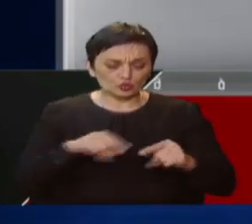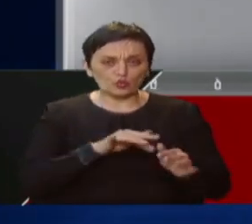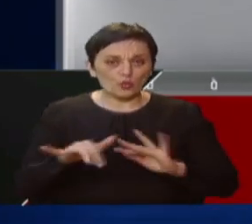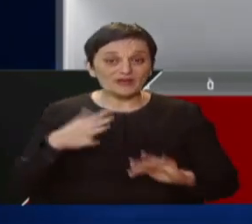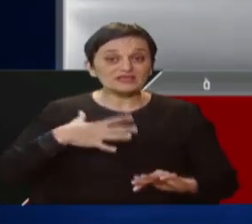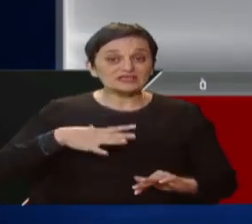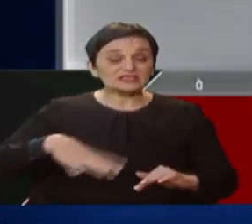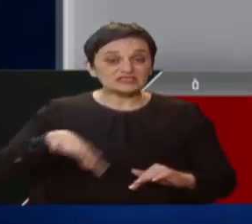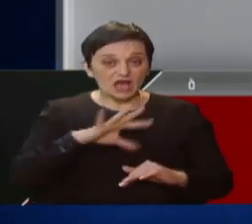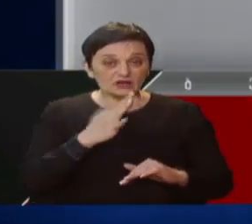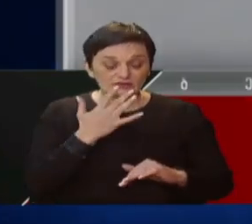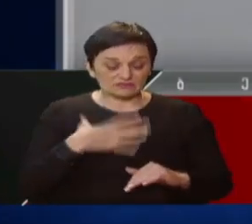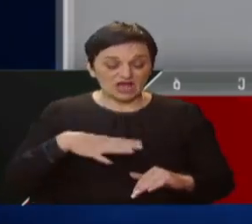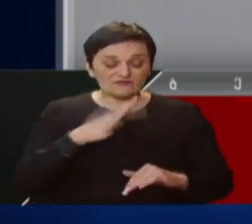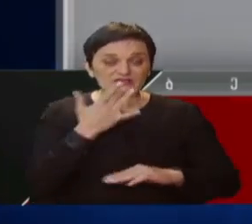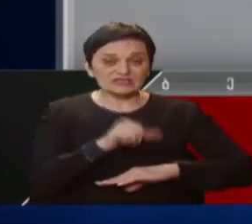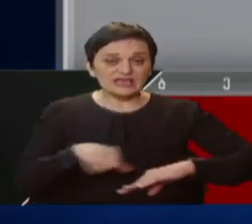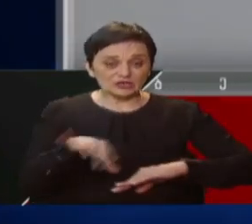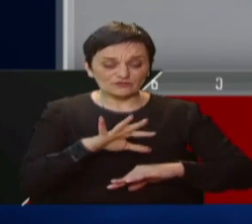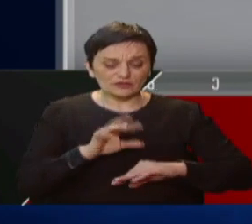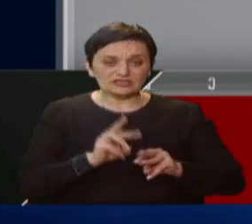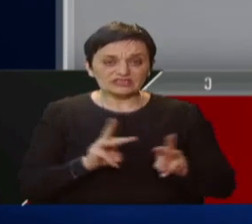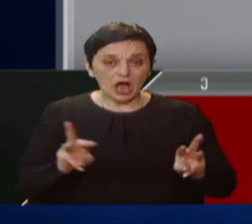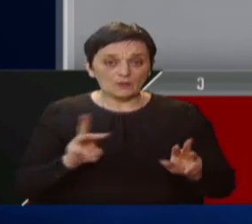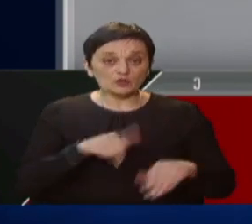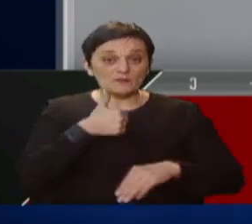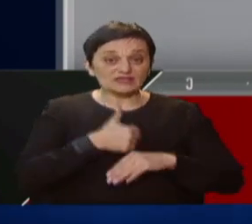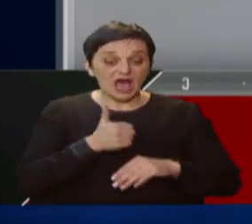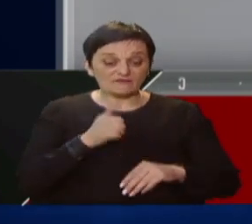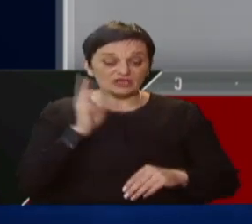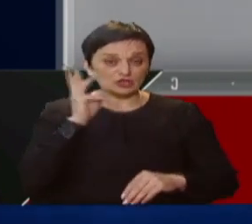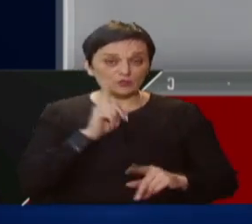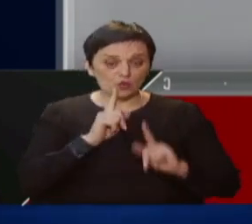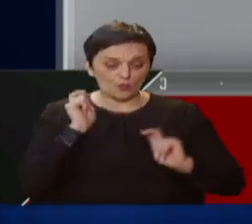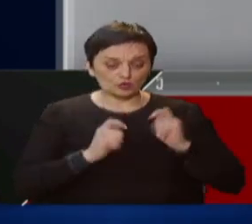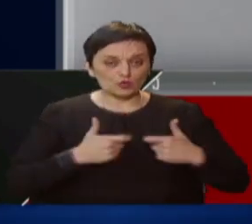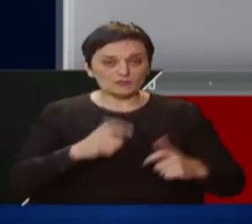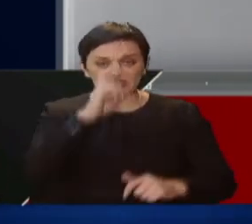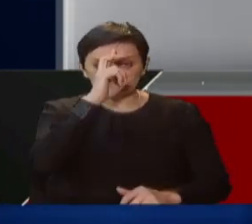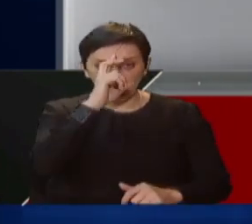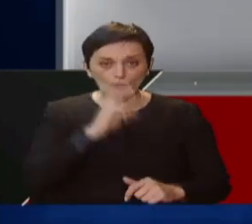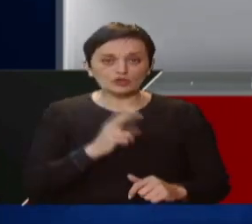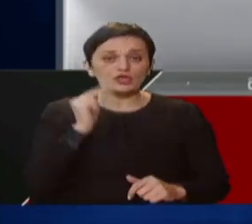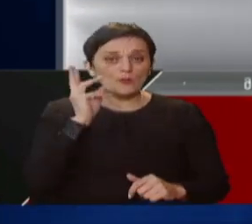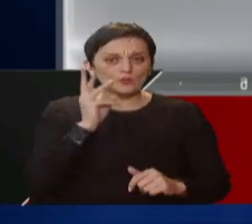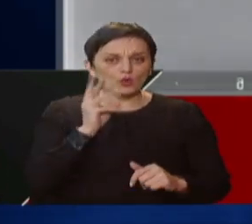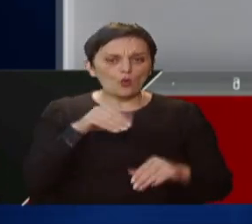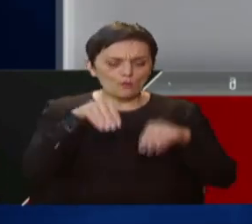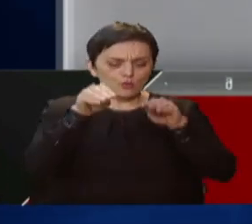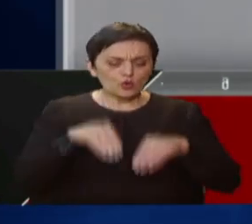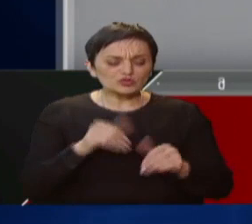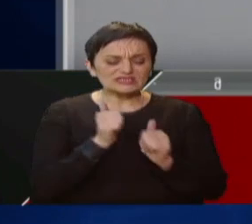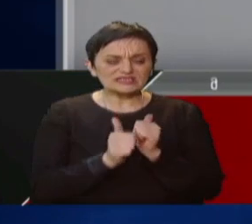საქართველოს საგარეო საქმეთა სამინისტროს მიერ ორგანიზებულ მთავარ დიპლომატიურ კონფერენციაზე სახელმწიფო და დიპლომატიური პროტოკოლის